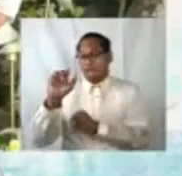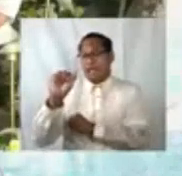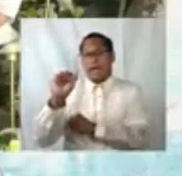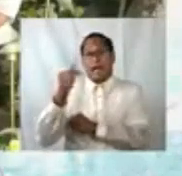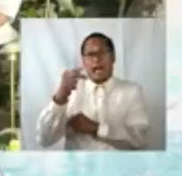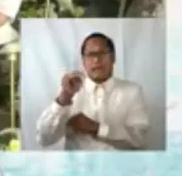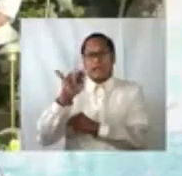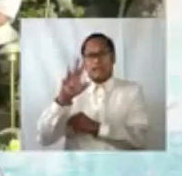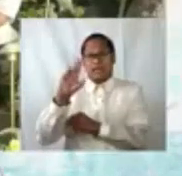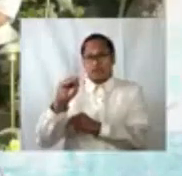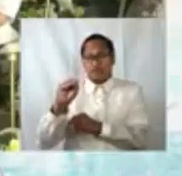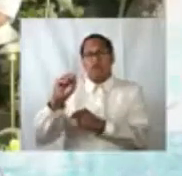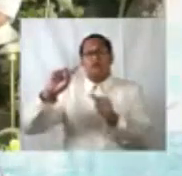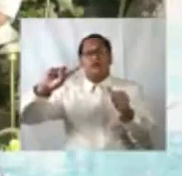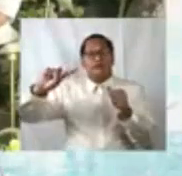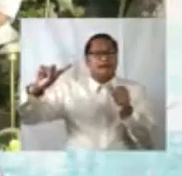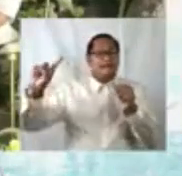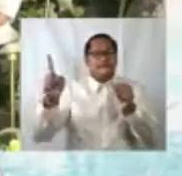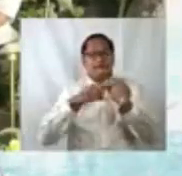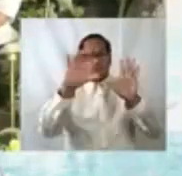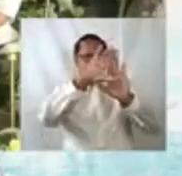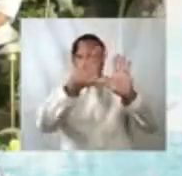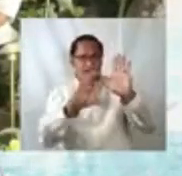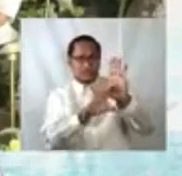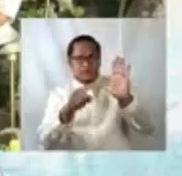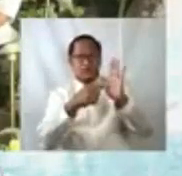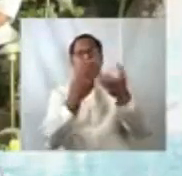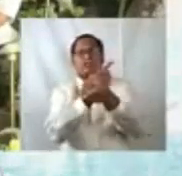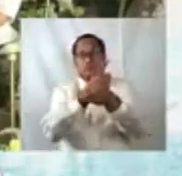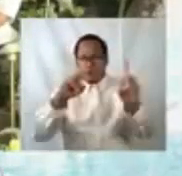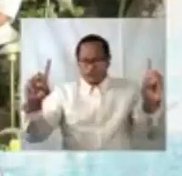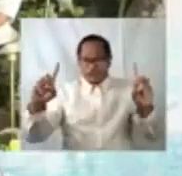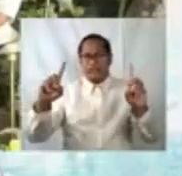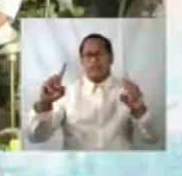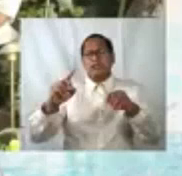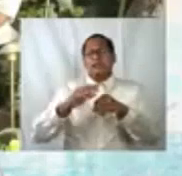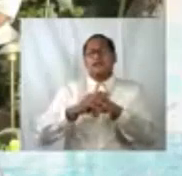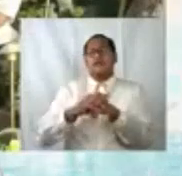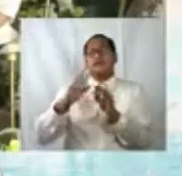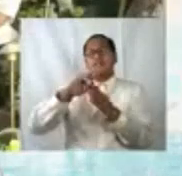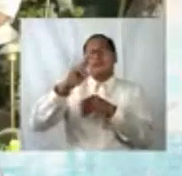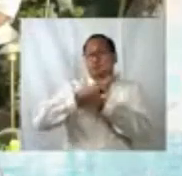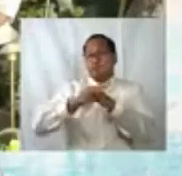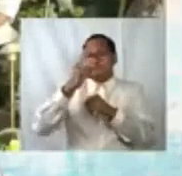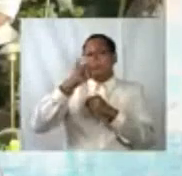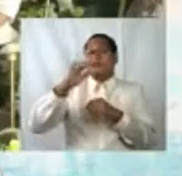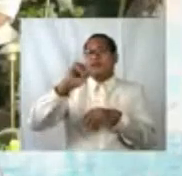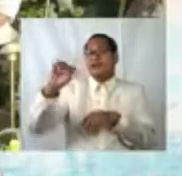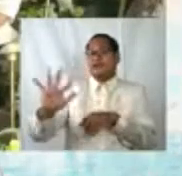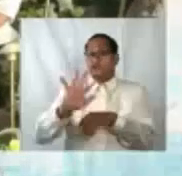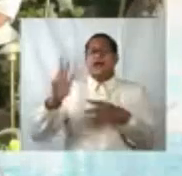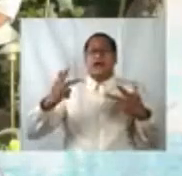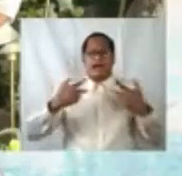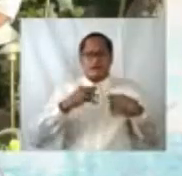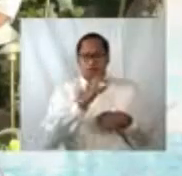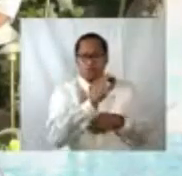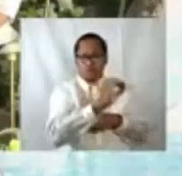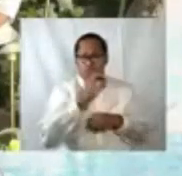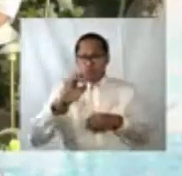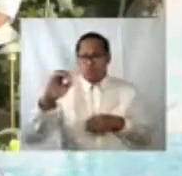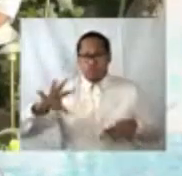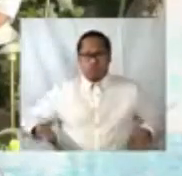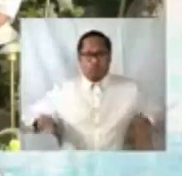pangulo ng unang konstitusyonal na demokratikong republika sa Asia. So sila ay may mga kontribusyon.